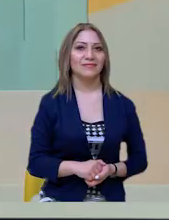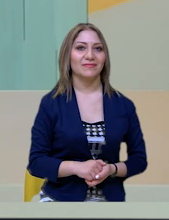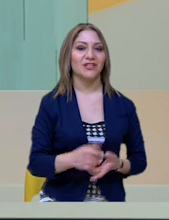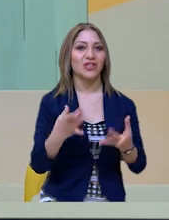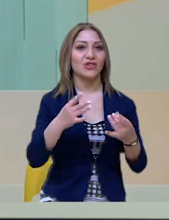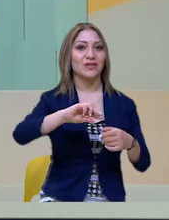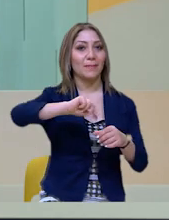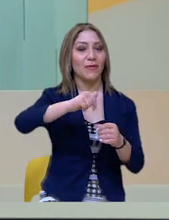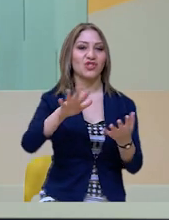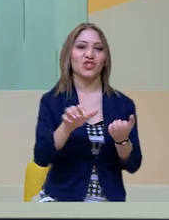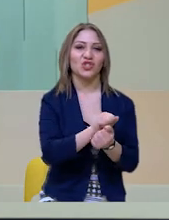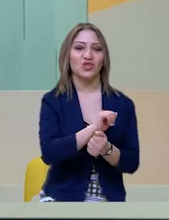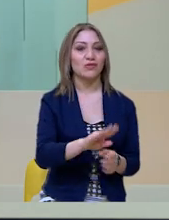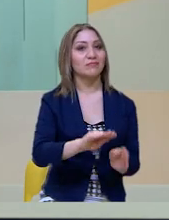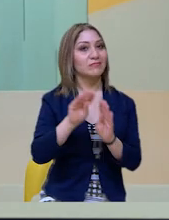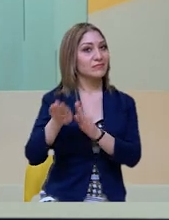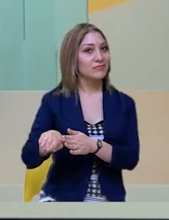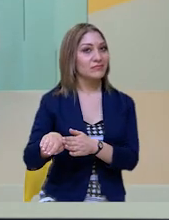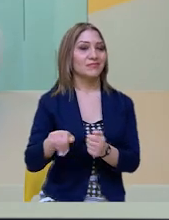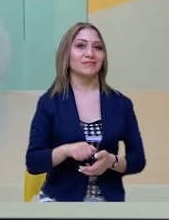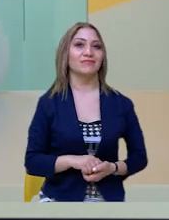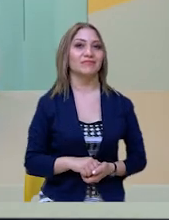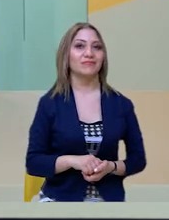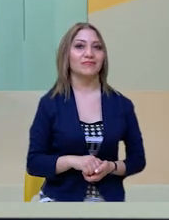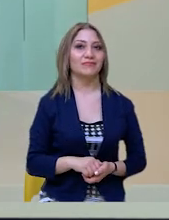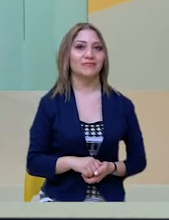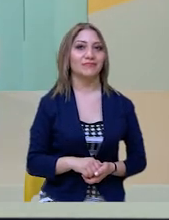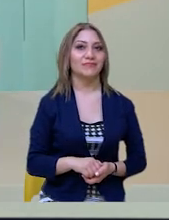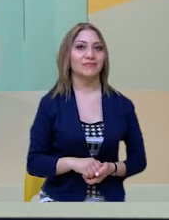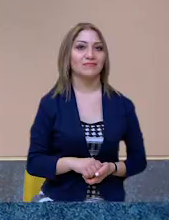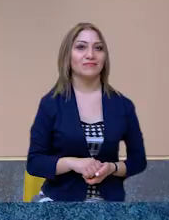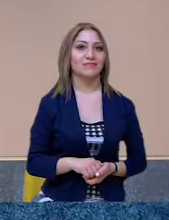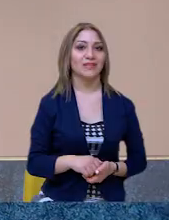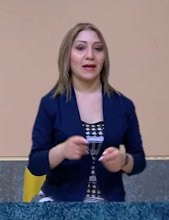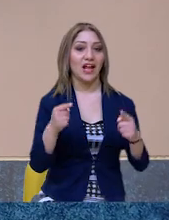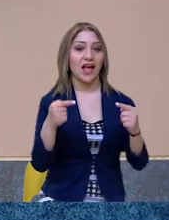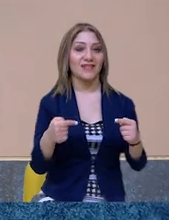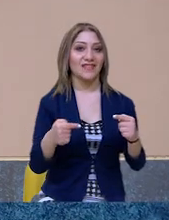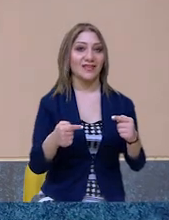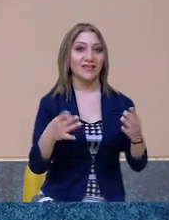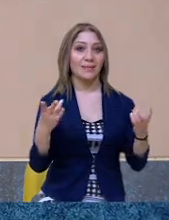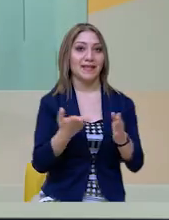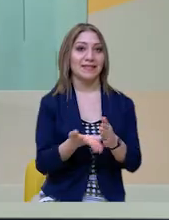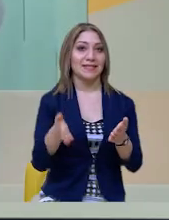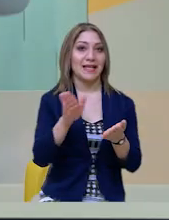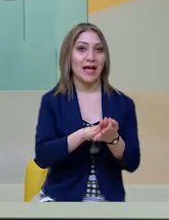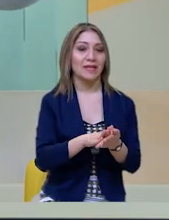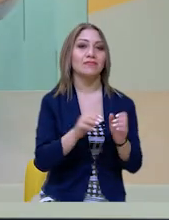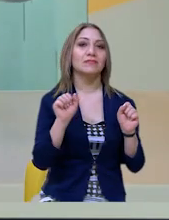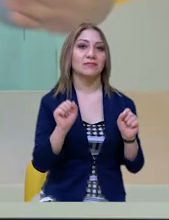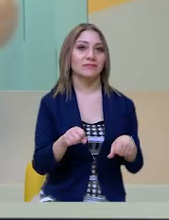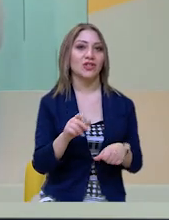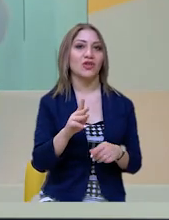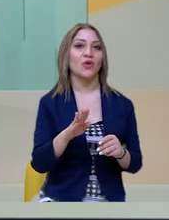Սոսինձը փակում ենք, ոչ չչորանա, դնում ենք մի կողմում։ Հիմա մեր միջանկյալ հատվածը պետք է ծարել այնպես, որ կարողանանք